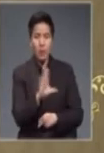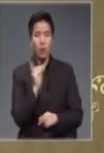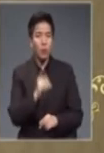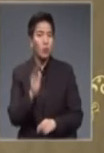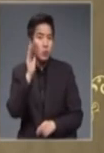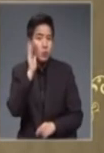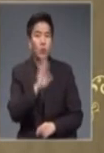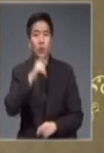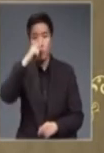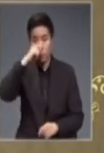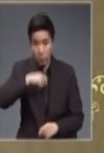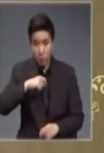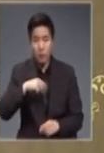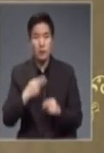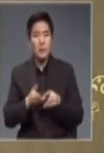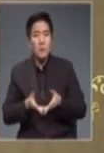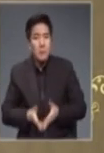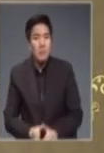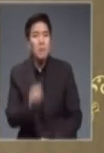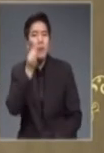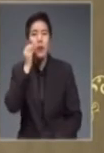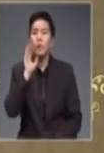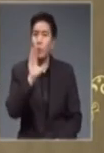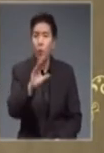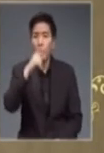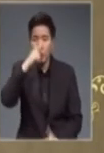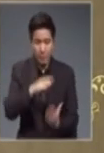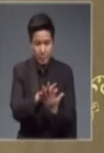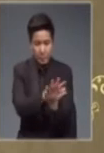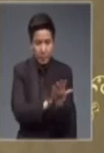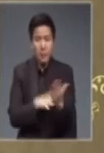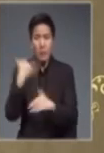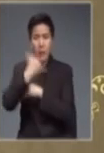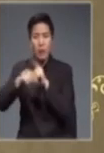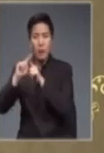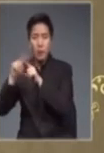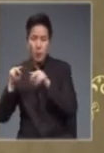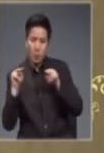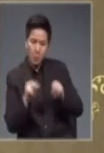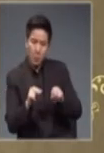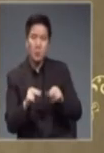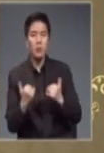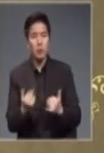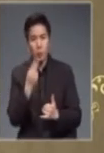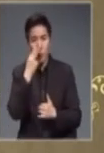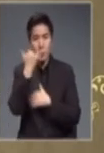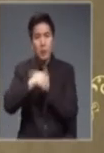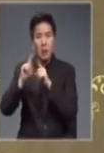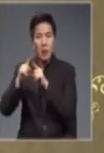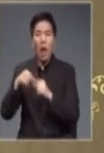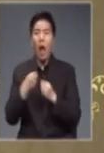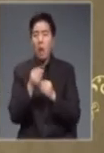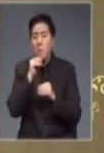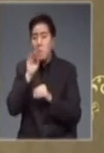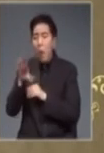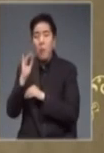ปลงบ้างนะมันควรจะมีการอะไรล่ะที่จะลดปัญหาต่างๆที่เกิดขึ้นเหมือนเดิมๆนะครับการต่อต้านเหมือนเดิมการประท้ว